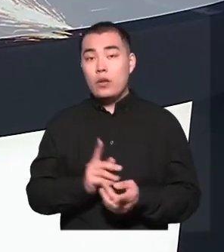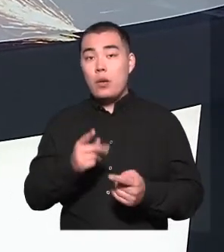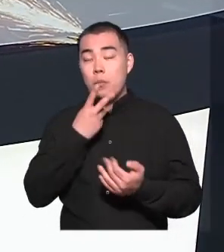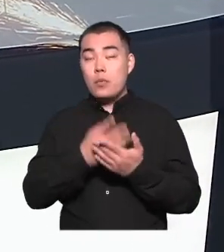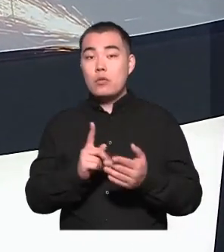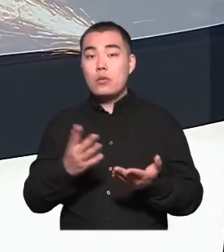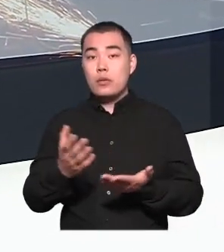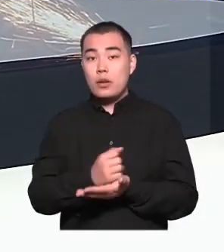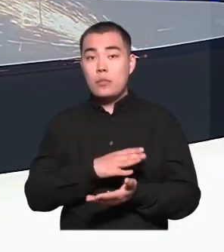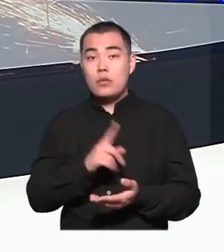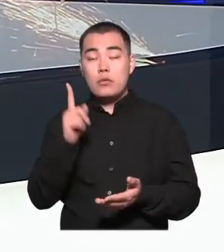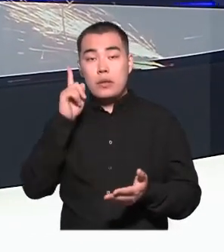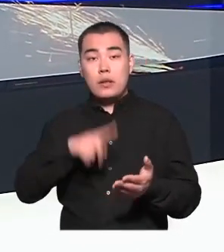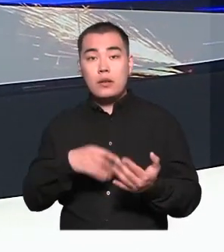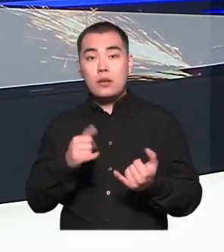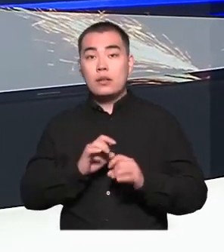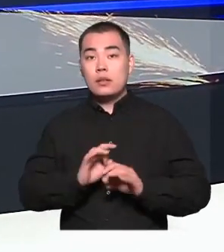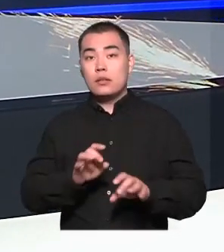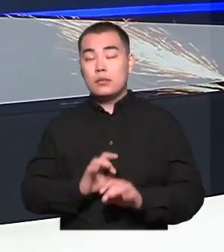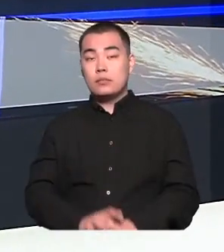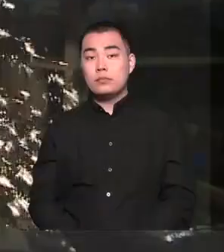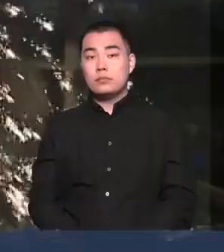что еще предстоит, знает Илья Кудряков.